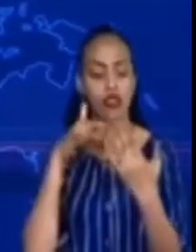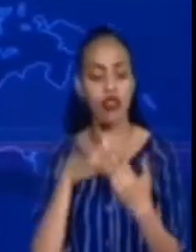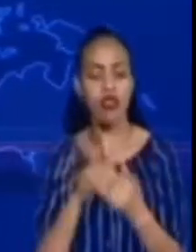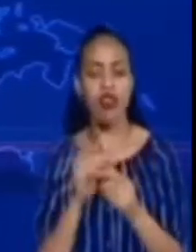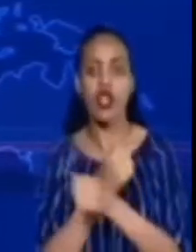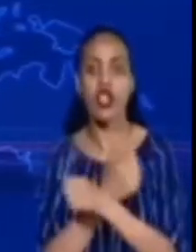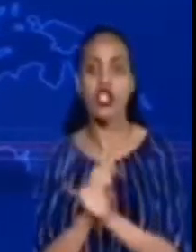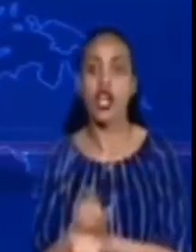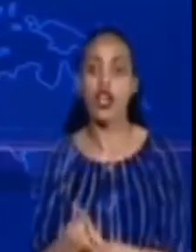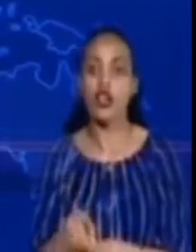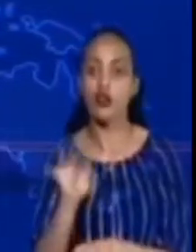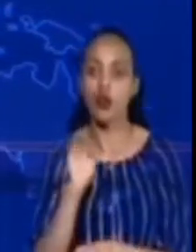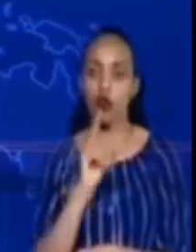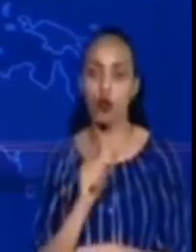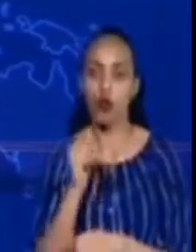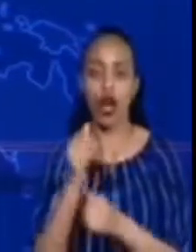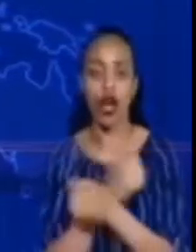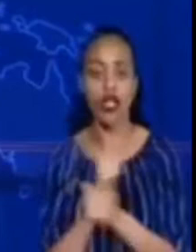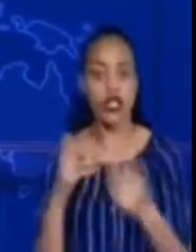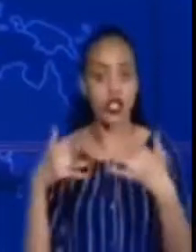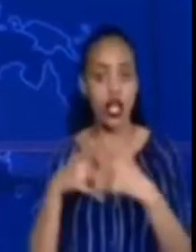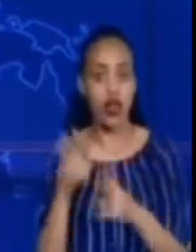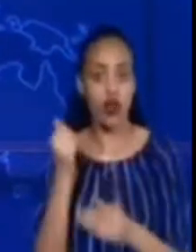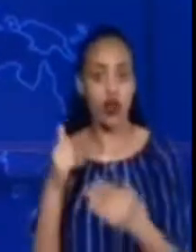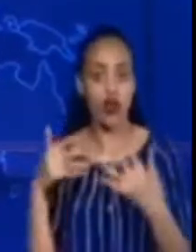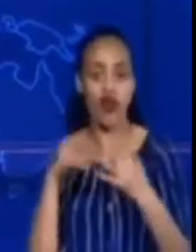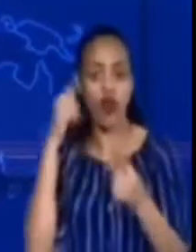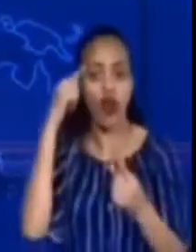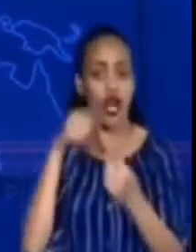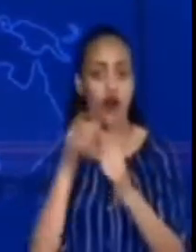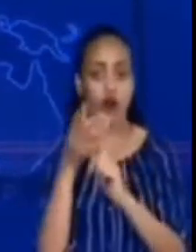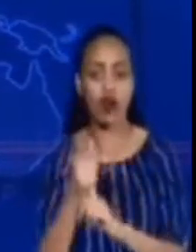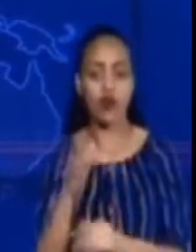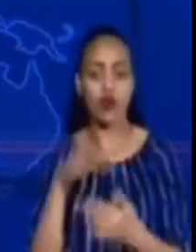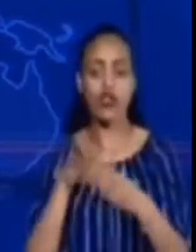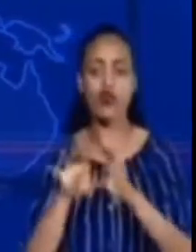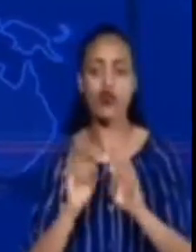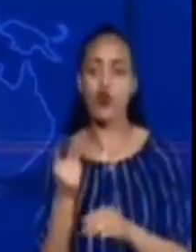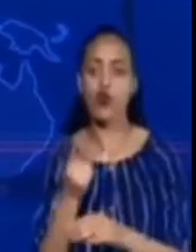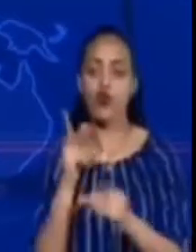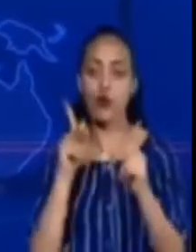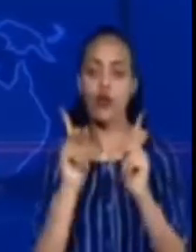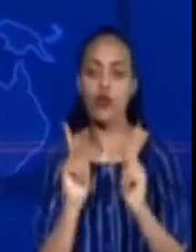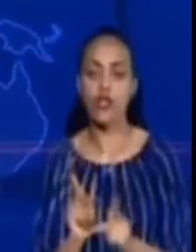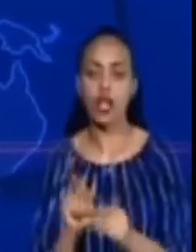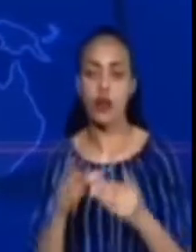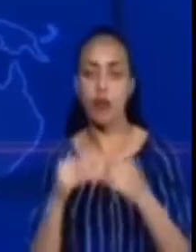የሚያናግሩ አይወዱም አይፈልጉም ቆሻሻ አስተማሪ እንደውክ ያቃሉ